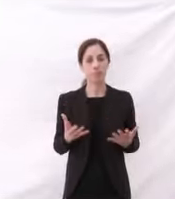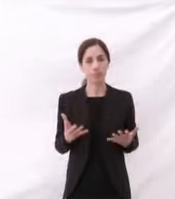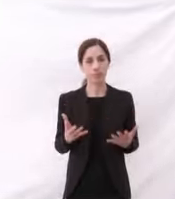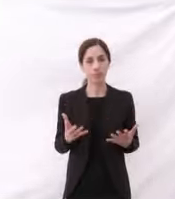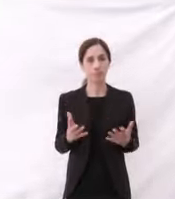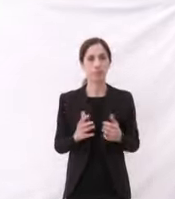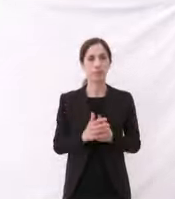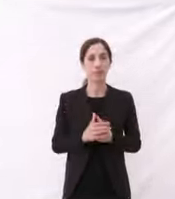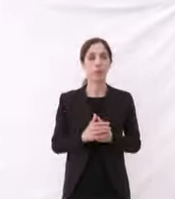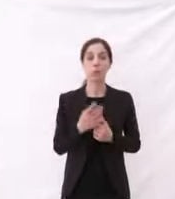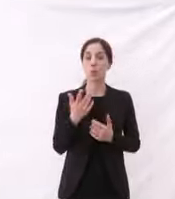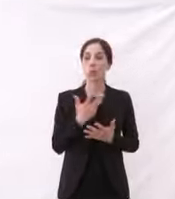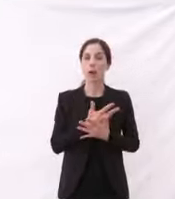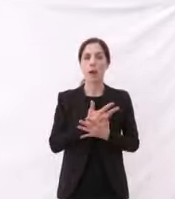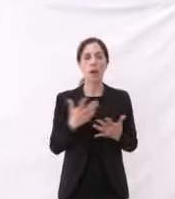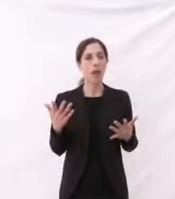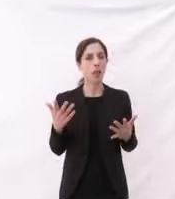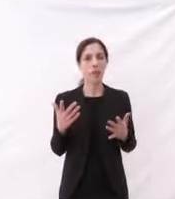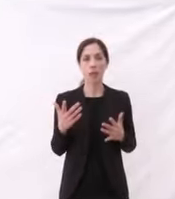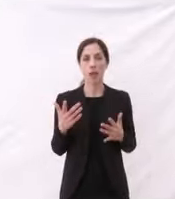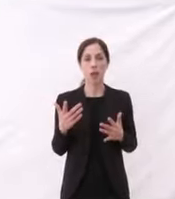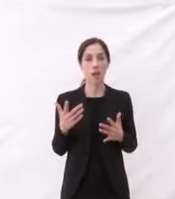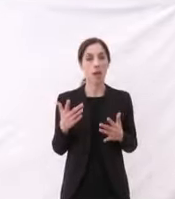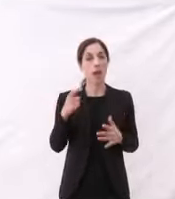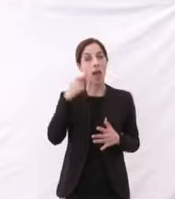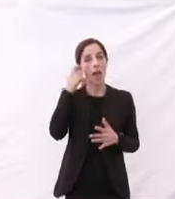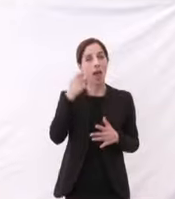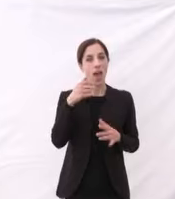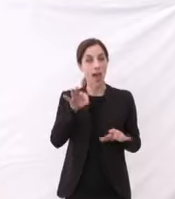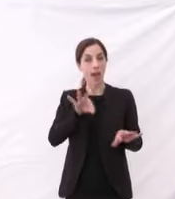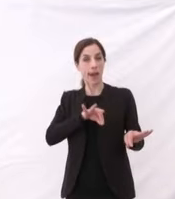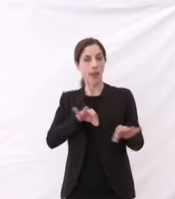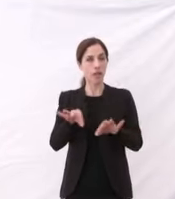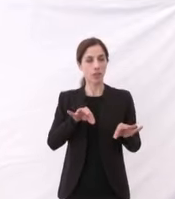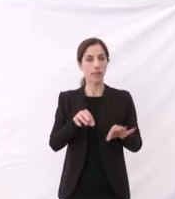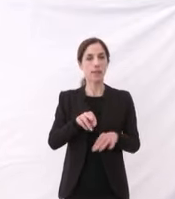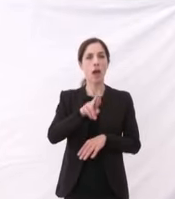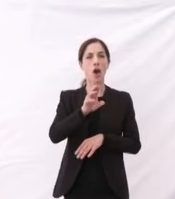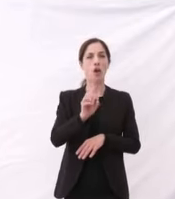un grande regista, Roberto Rossellini,